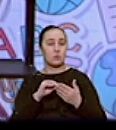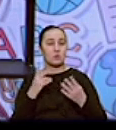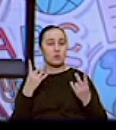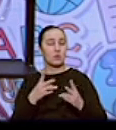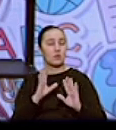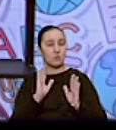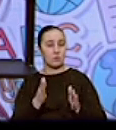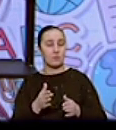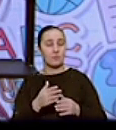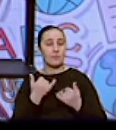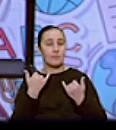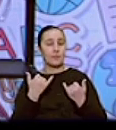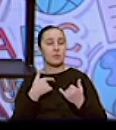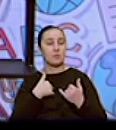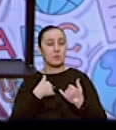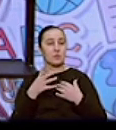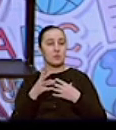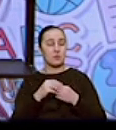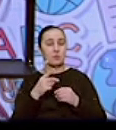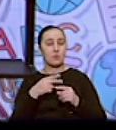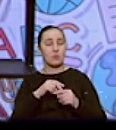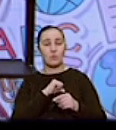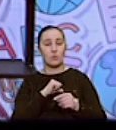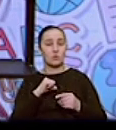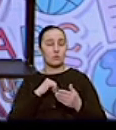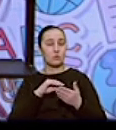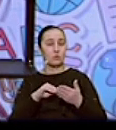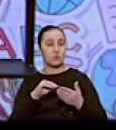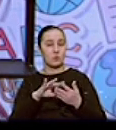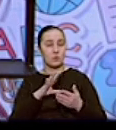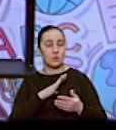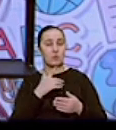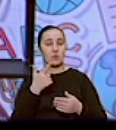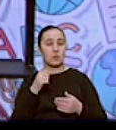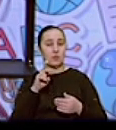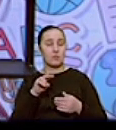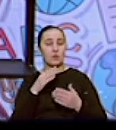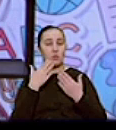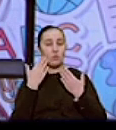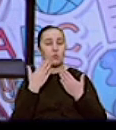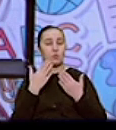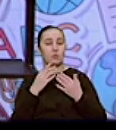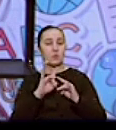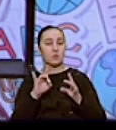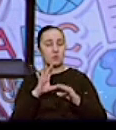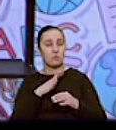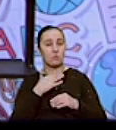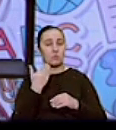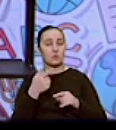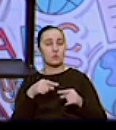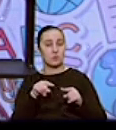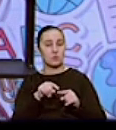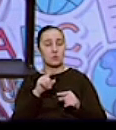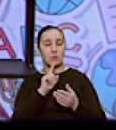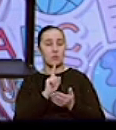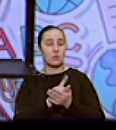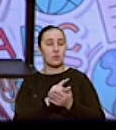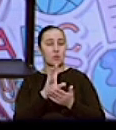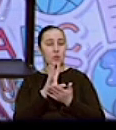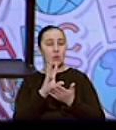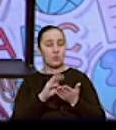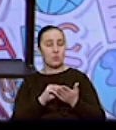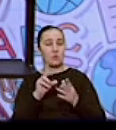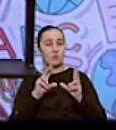tuzishingiz kerak. Hozir men sizlarga o'zim tuzgan gapni o'qib eshittiraman. Bu sizga albatta